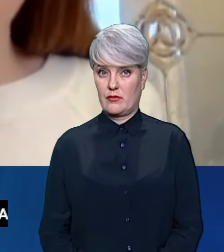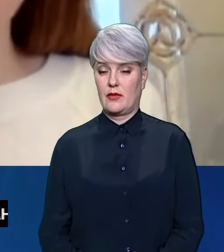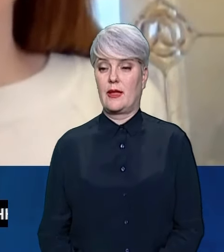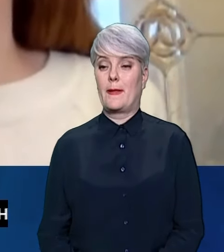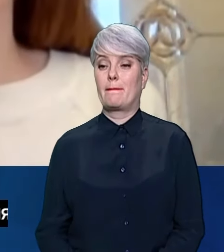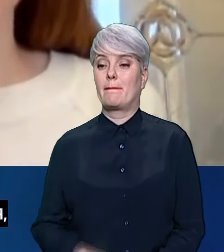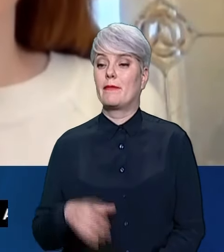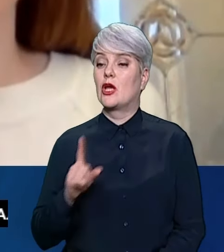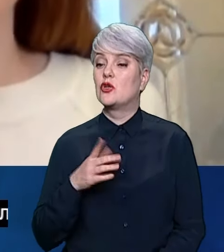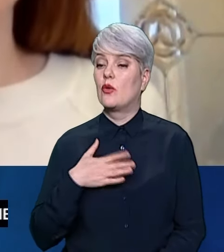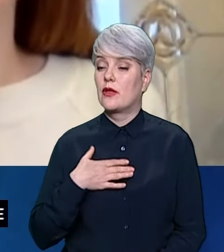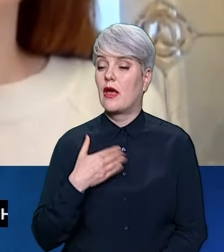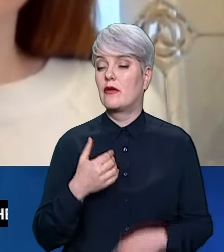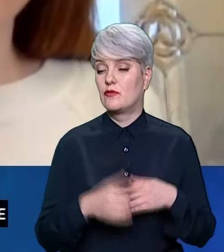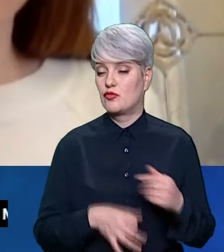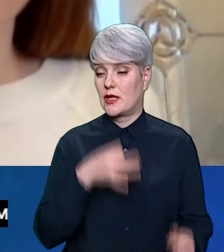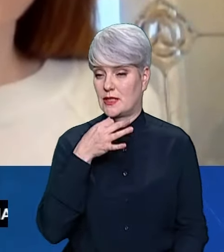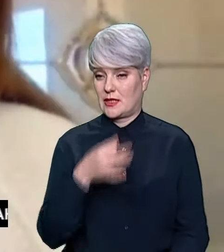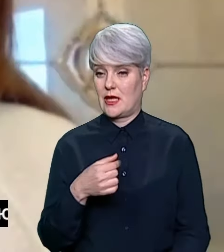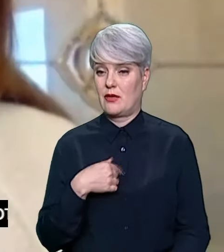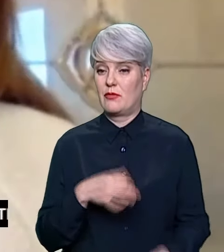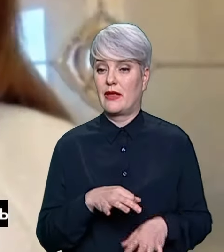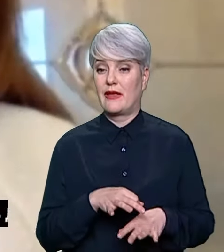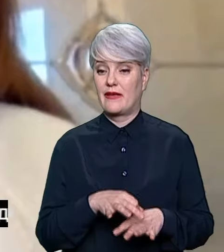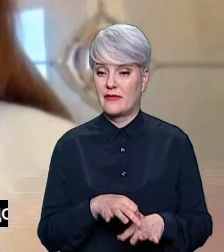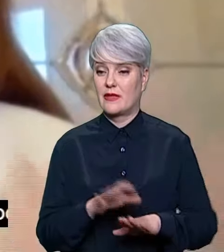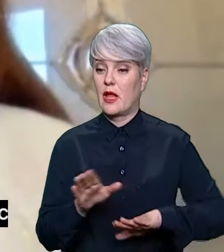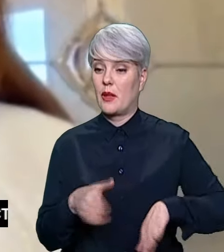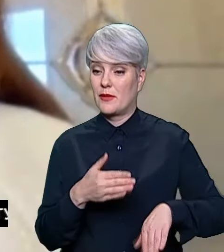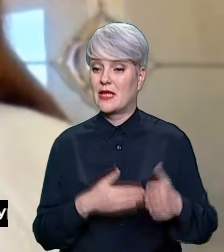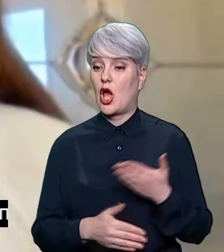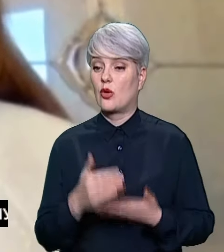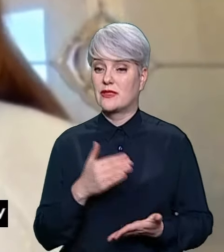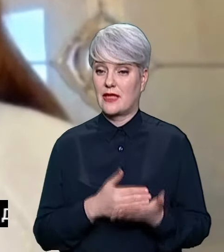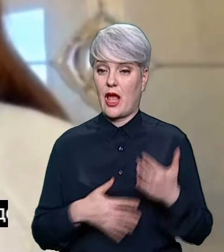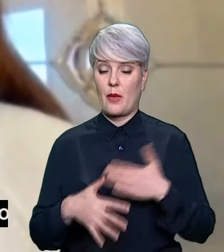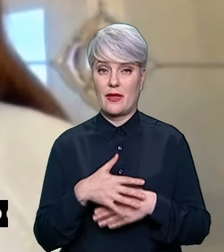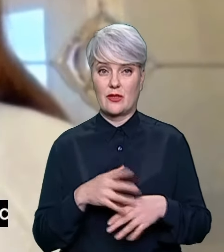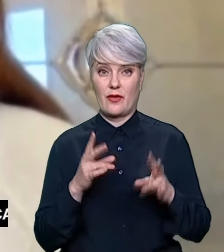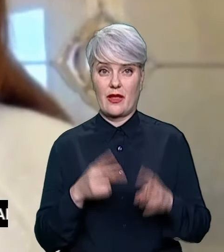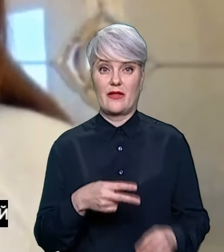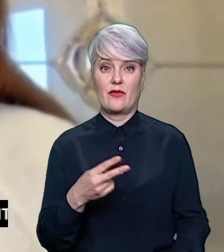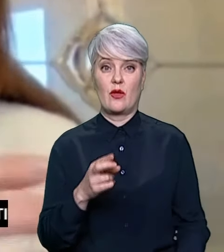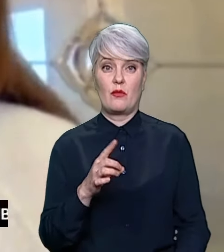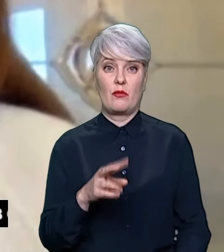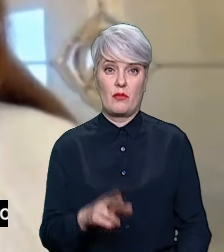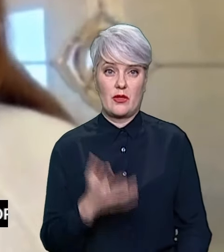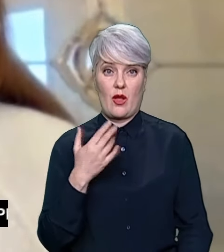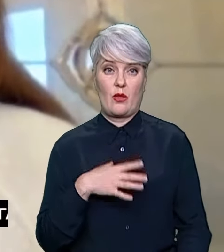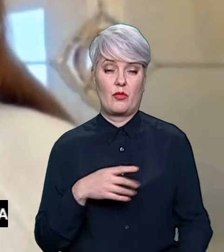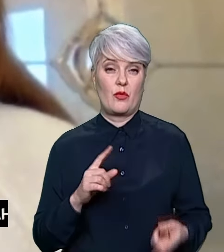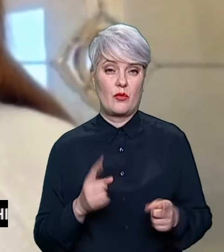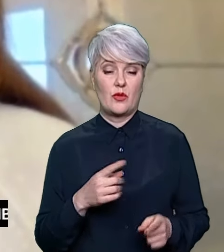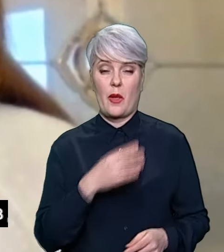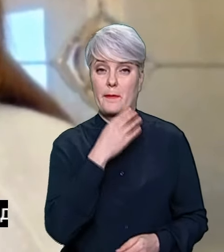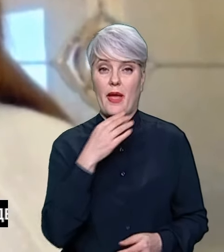от те, що я сказала. Ми вже вивели там після останньої масованої атаки 22 березня, коли було дійсно